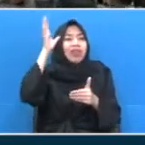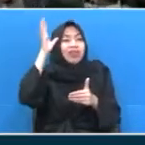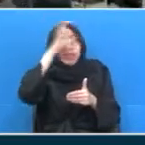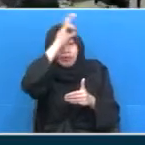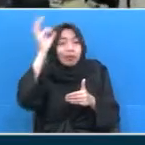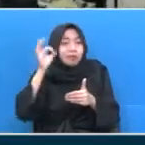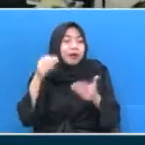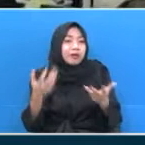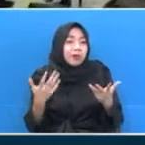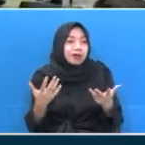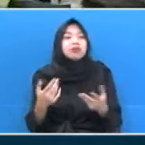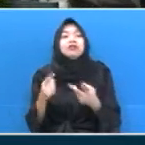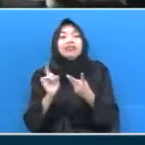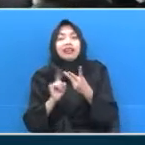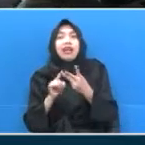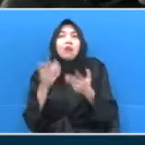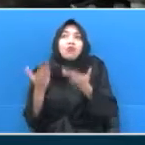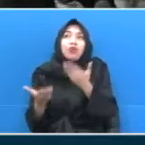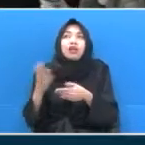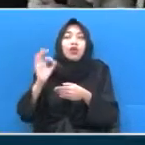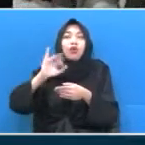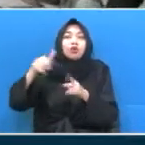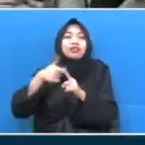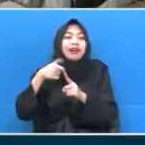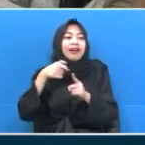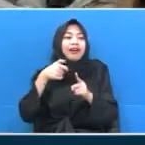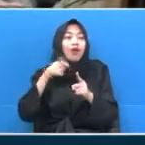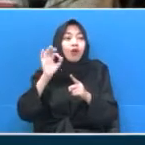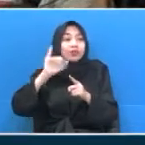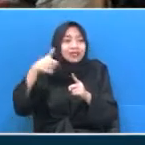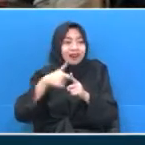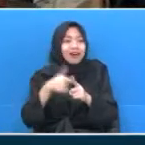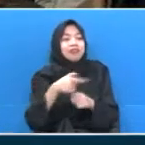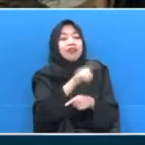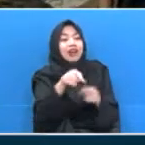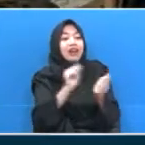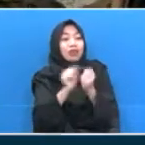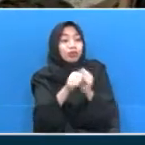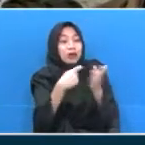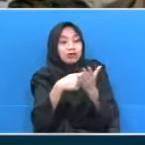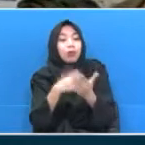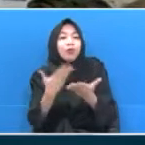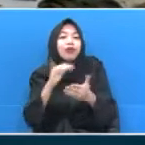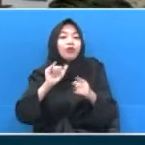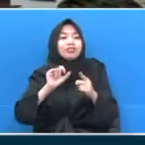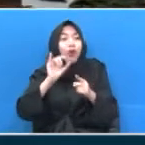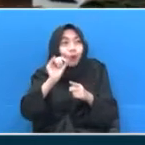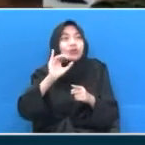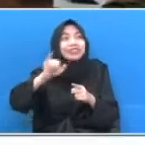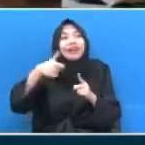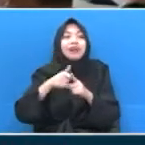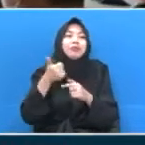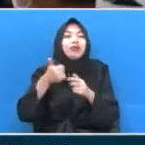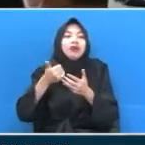ya OJK juga barangkali bisa belajar dari kasus ini kelemahan-kelemahannya di mana Saya kira ini apa